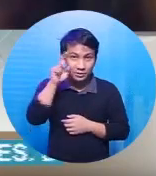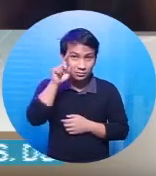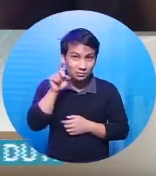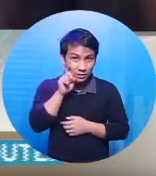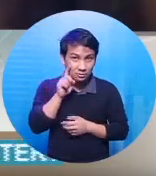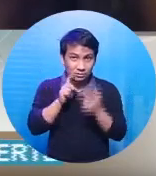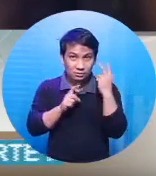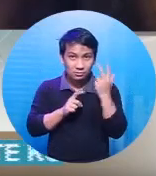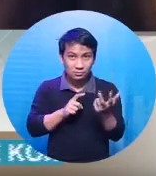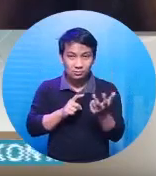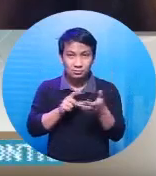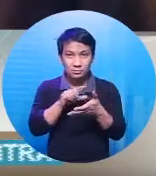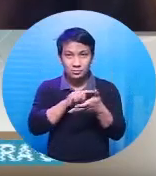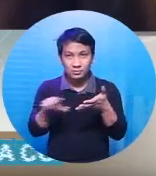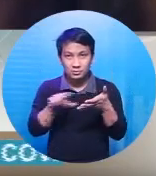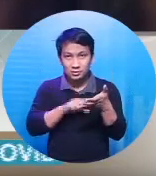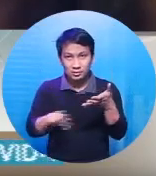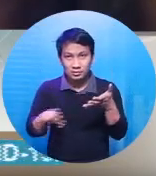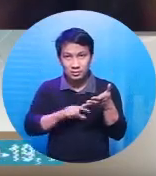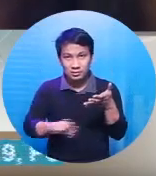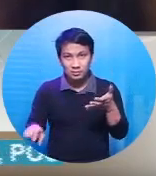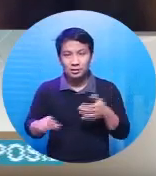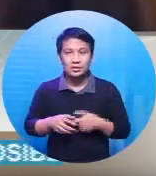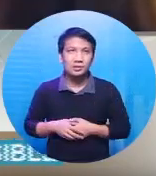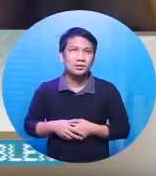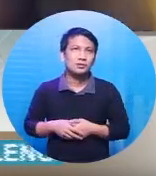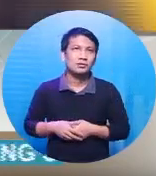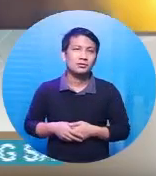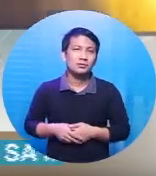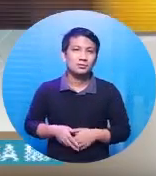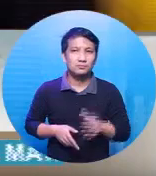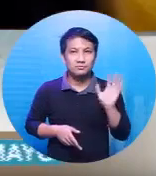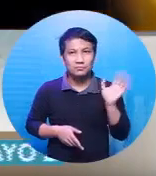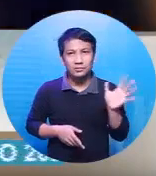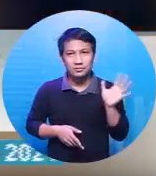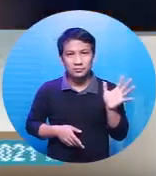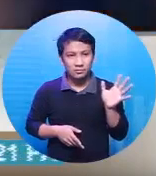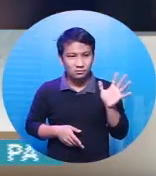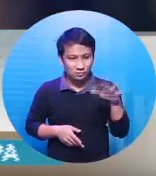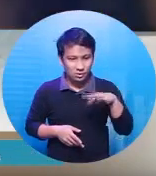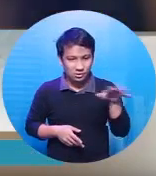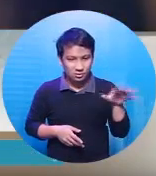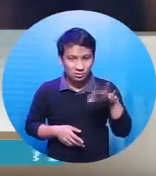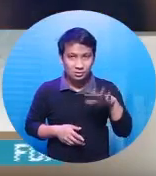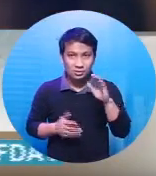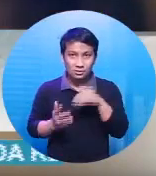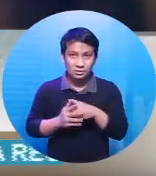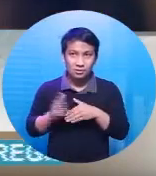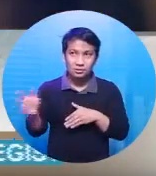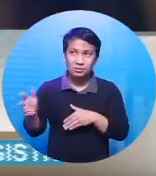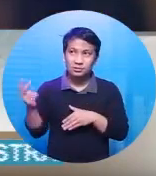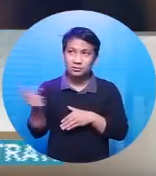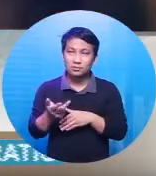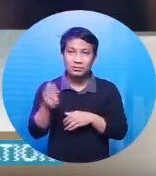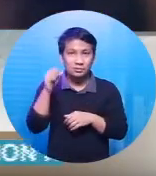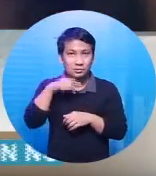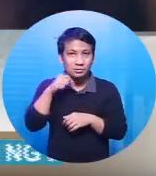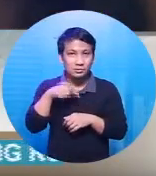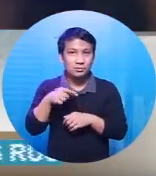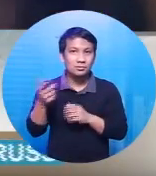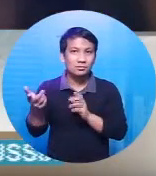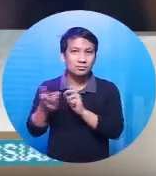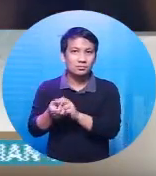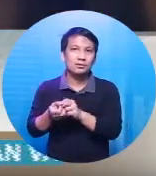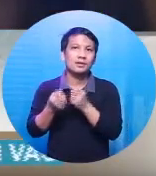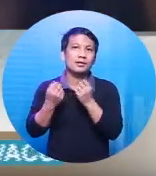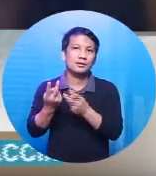Meron akong screenshots ng mga yan. Teka muna, 55,000 ka-threesome nitong si Jasmine, si yung kanyang ate. Yes, sir.